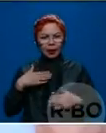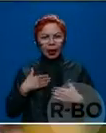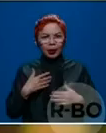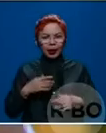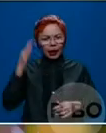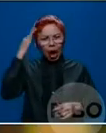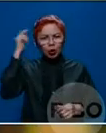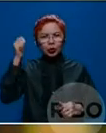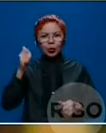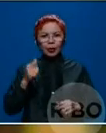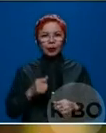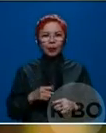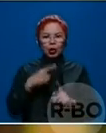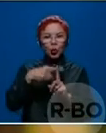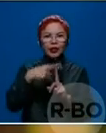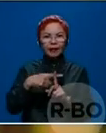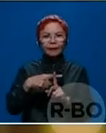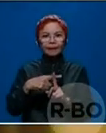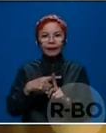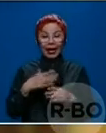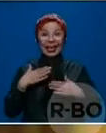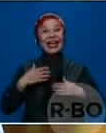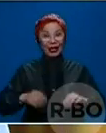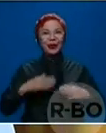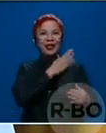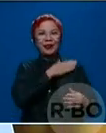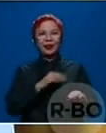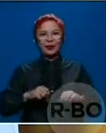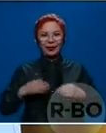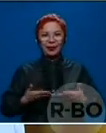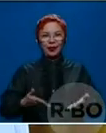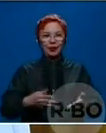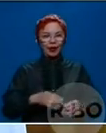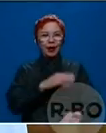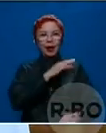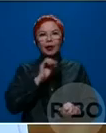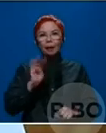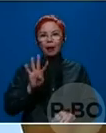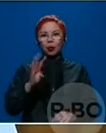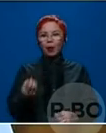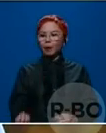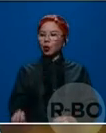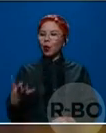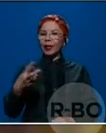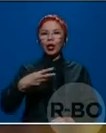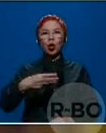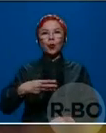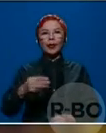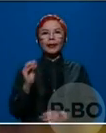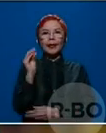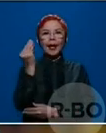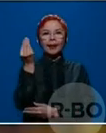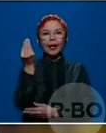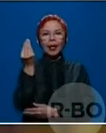optimisme pesan positif dan di sini yang kami hadirkan 44 pusat pertumbuhan ekonomi di Jakarta yang akan